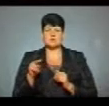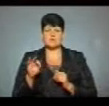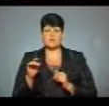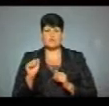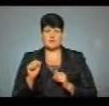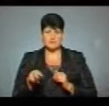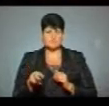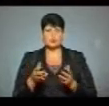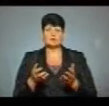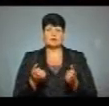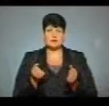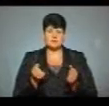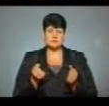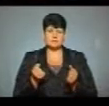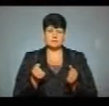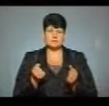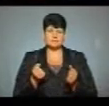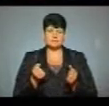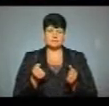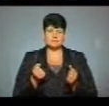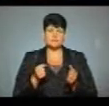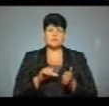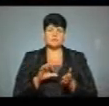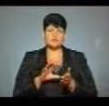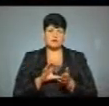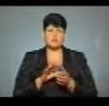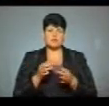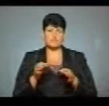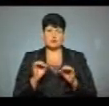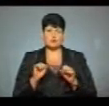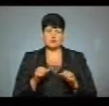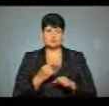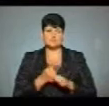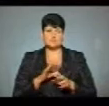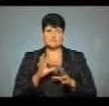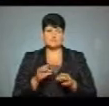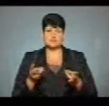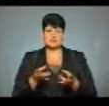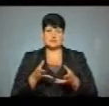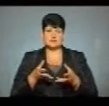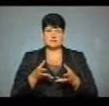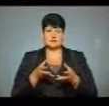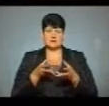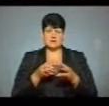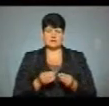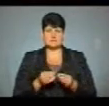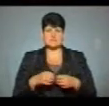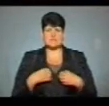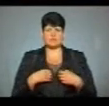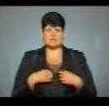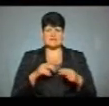отримавши, перебуваючи на волі, може вчинити всі необхідні дії з метою залякування свідків у кримінальному провадженні, оскільки